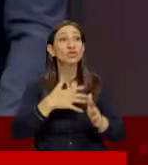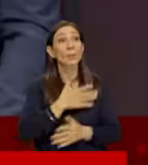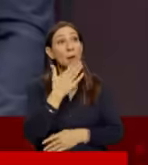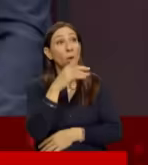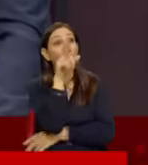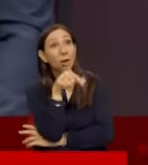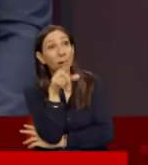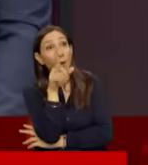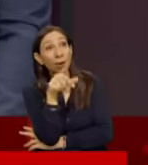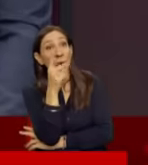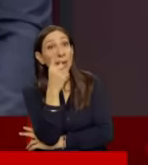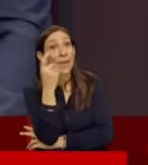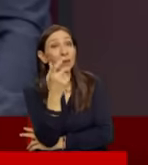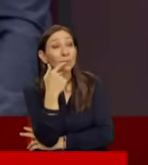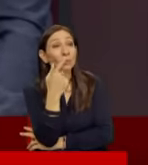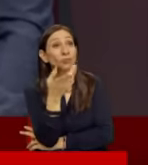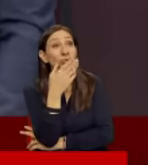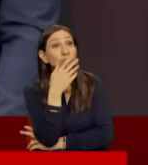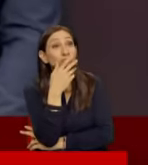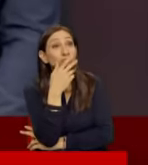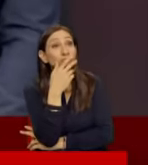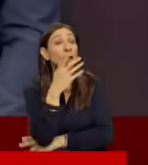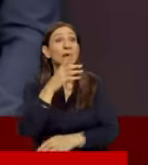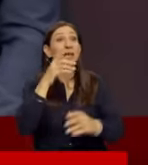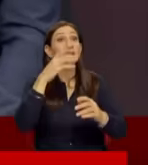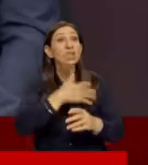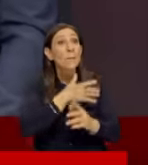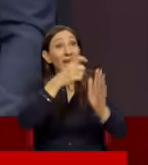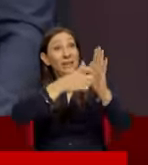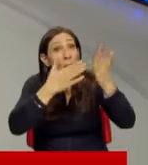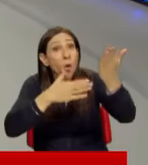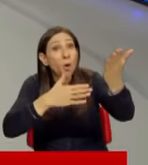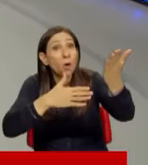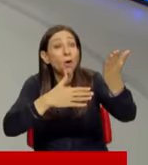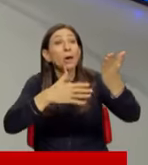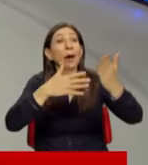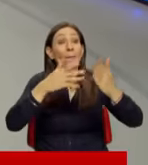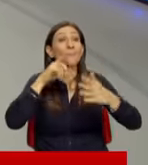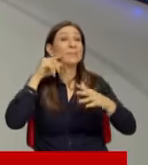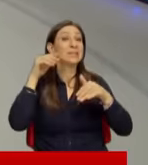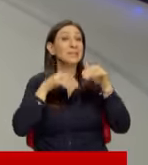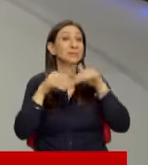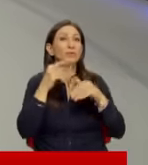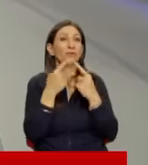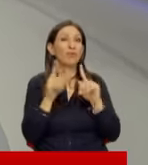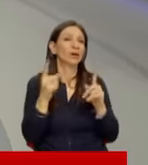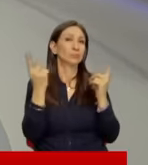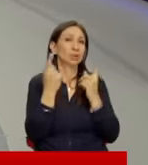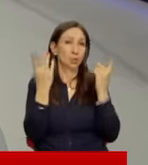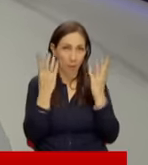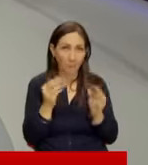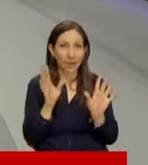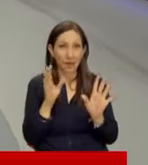yok. Evet. Ya yani öyle bir kentten bahsediyoruz evet. Yani CHP listede yok yani. Mayıs seçiminde belki farklı bir tavır